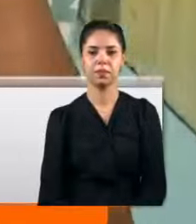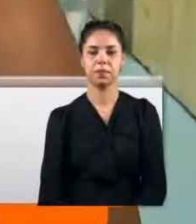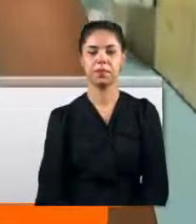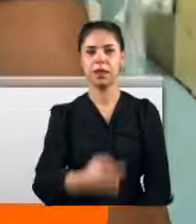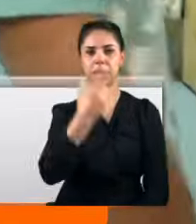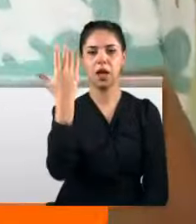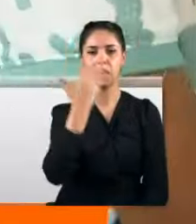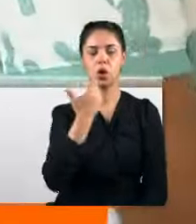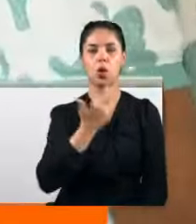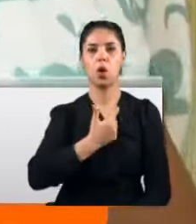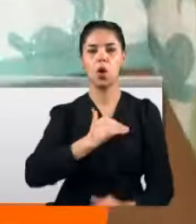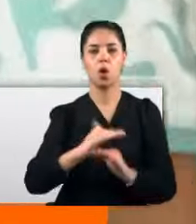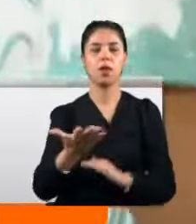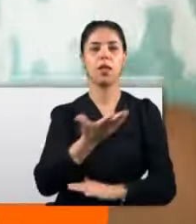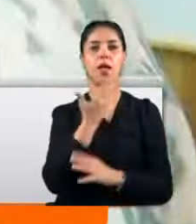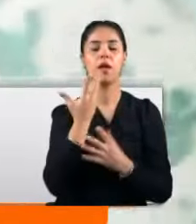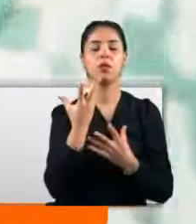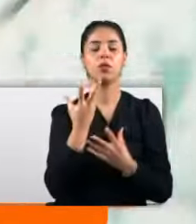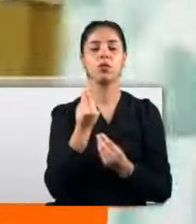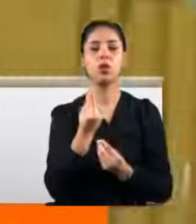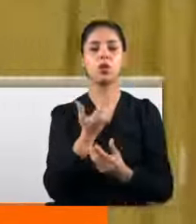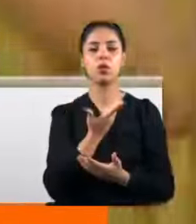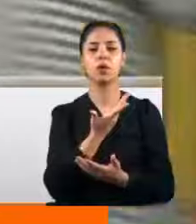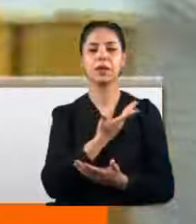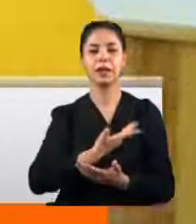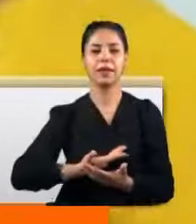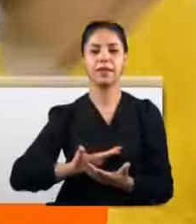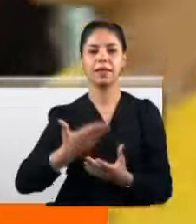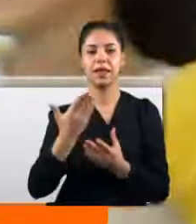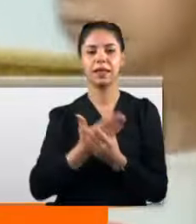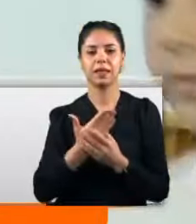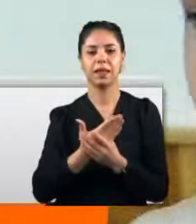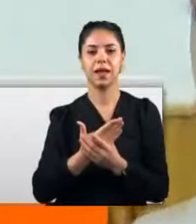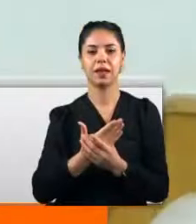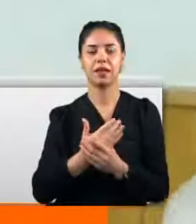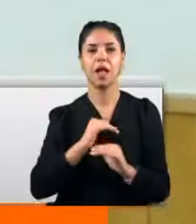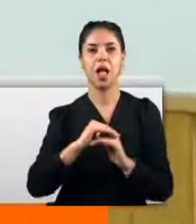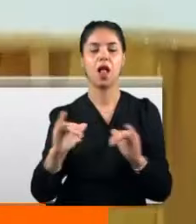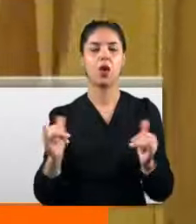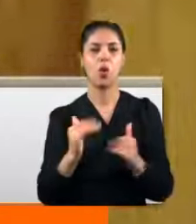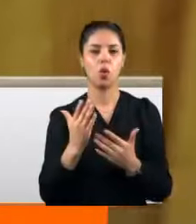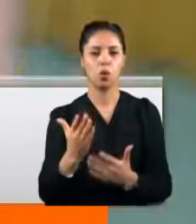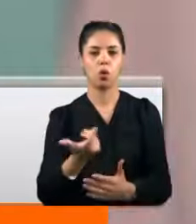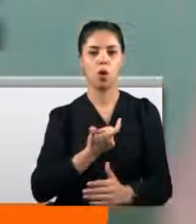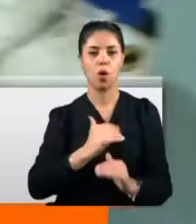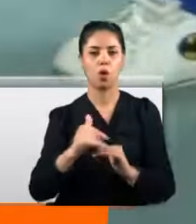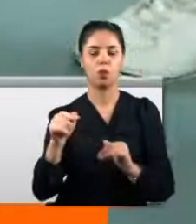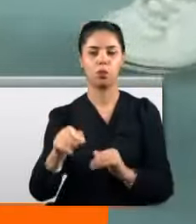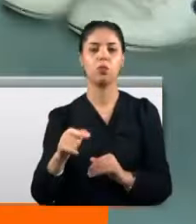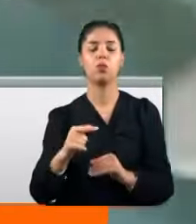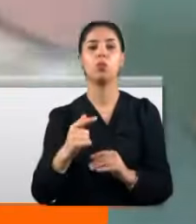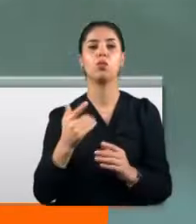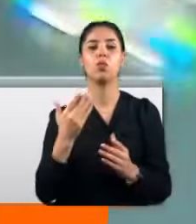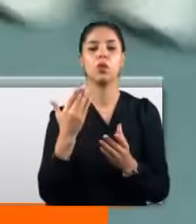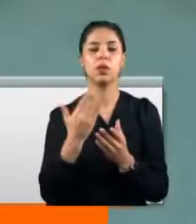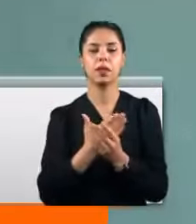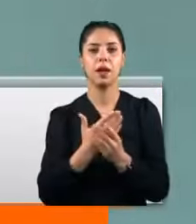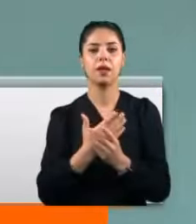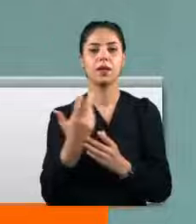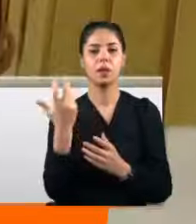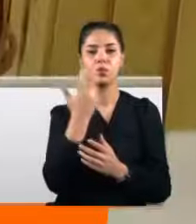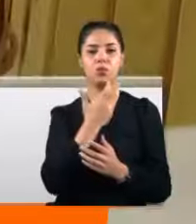okulunda öğrencilerin en çok tercih ettikleri derslerden biri de halk oyunları öğrenciler bu derste ritim duygularını